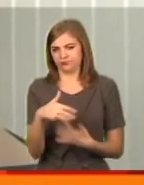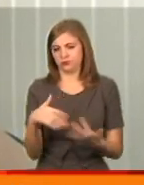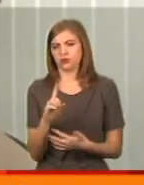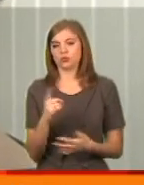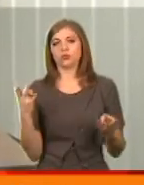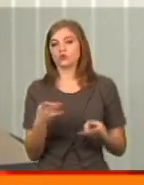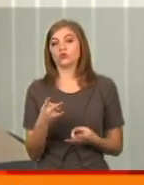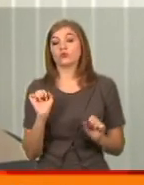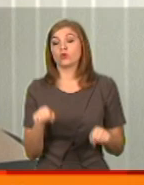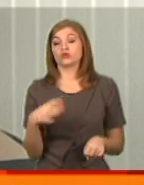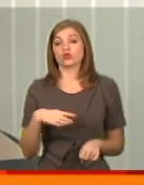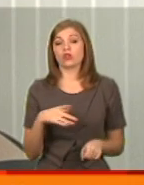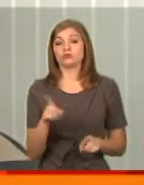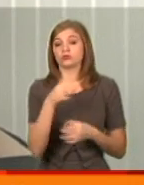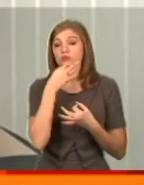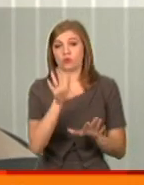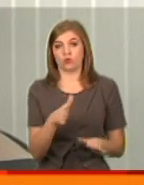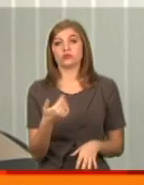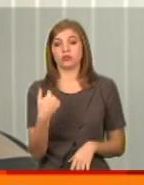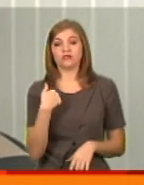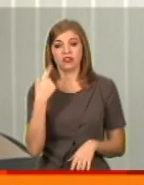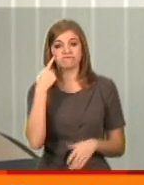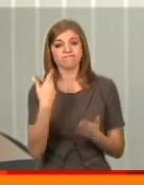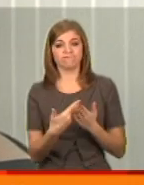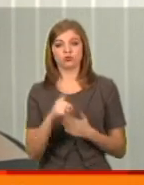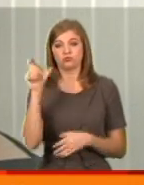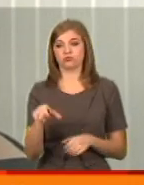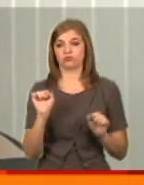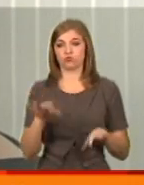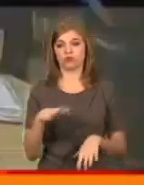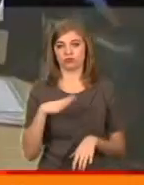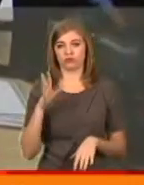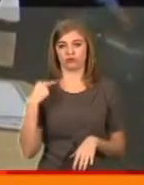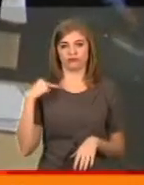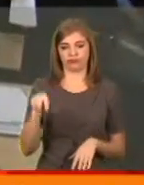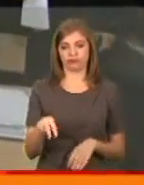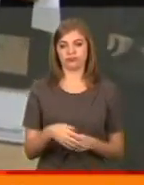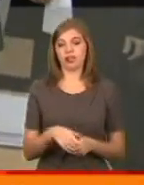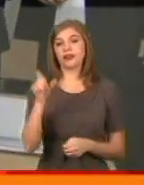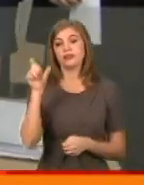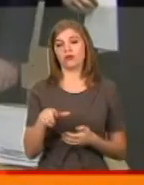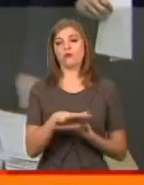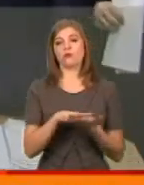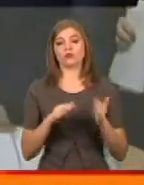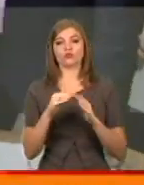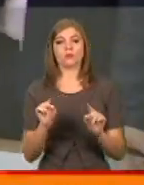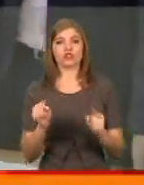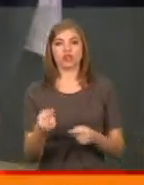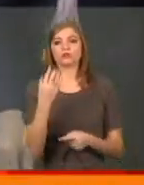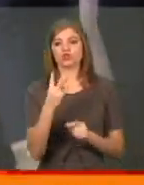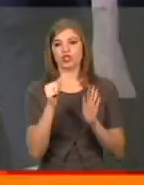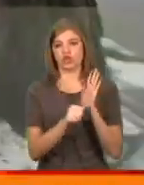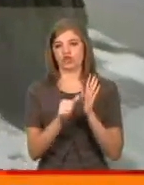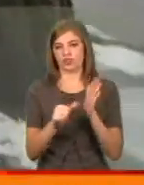что можно ждать чего хочешь. Я допускала, что Артема могут забрать в СИЗО. Артемові Кімові продовжили домашній арешт ще